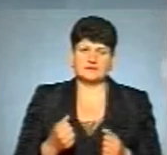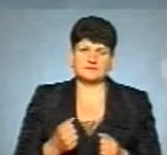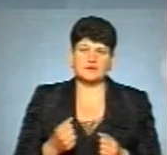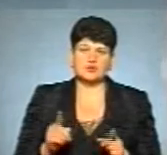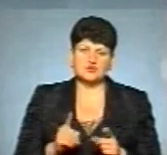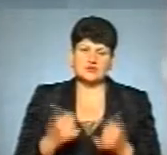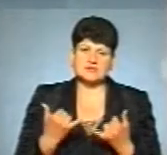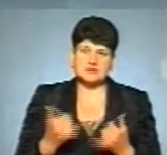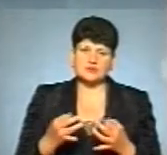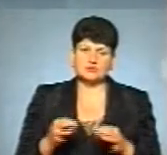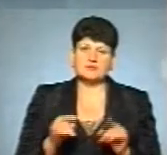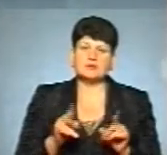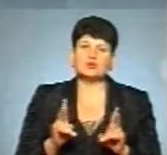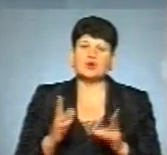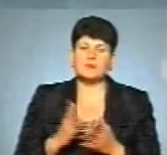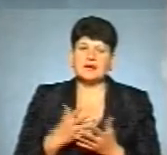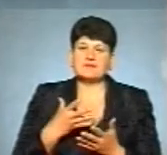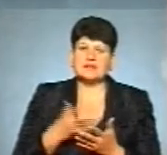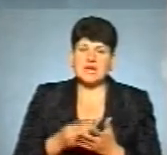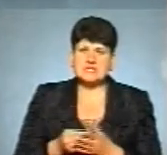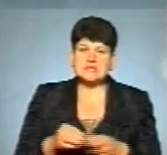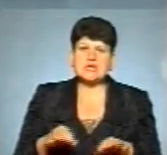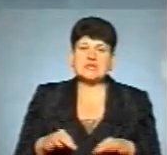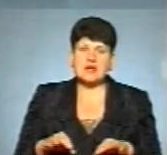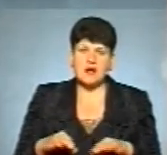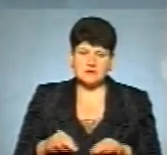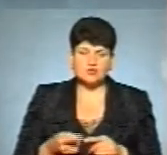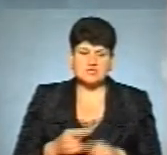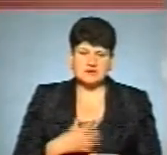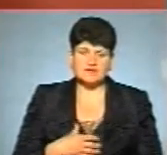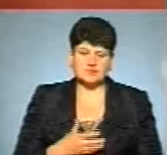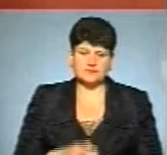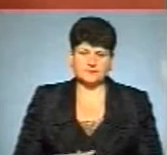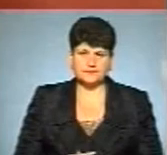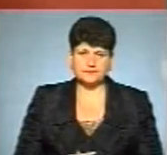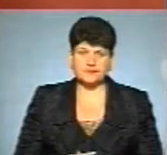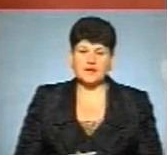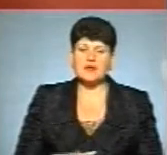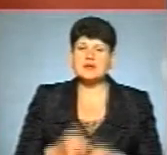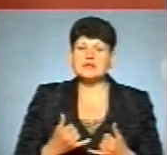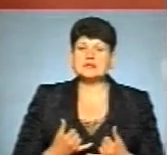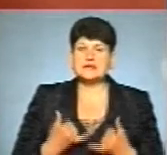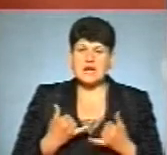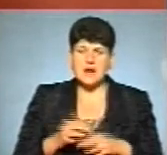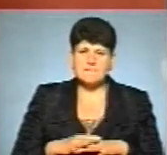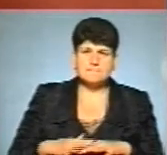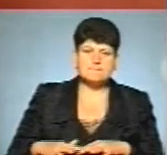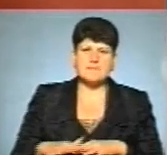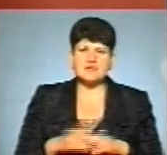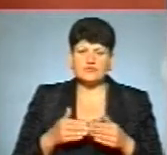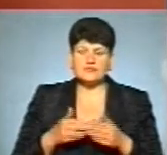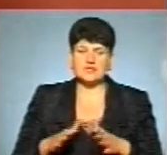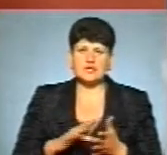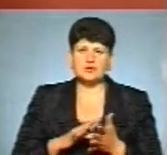зараз доступний тим, хто має власний транспорт. Це така прив'язка дуже важлива. Власне, якраз хотів запитати, для масового відкриття туризму